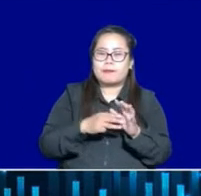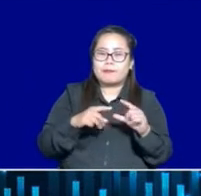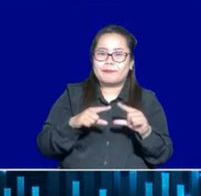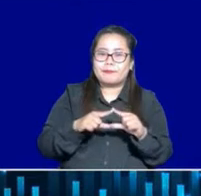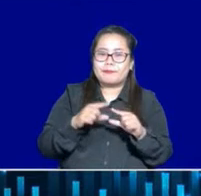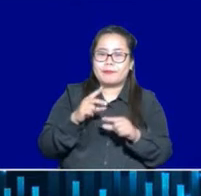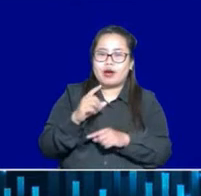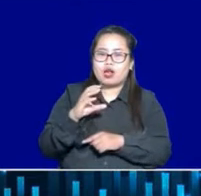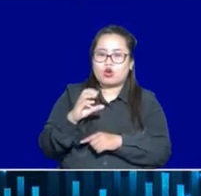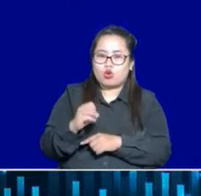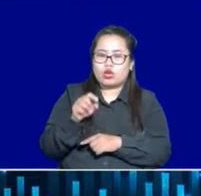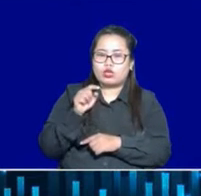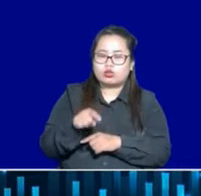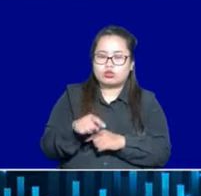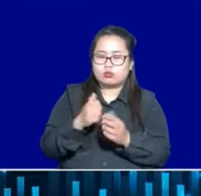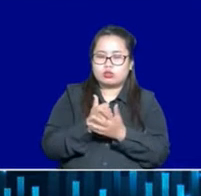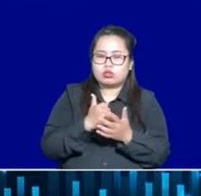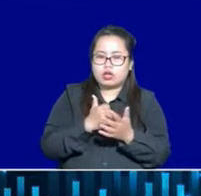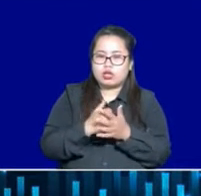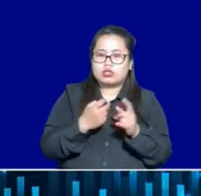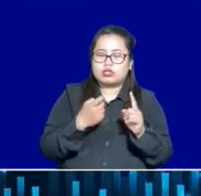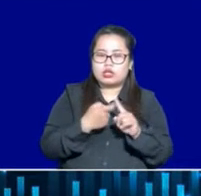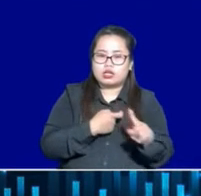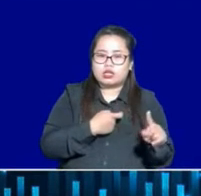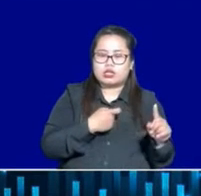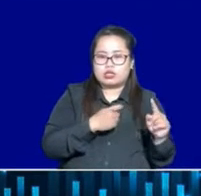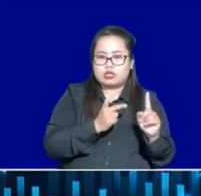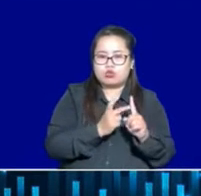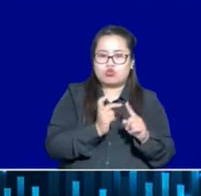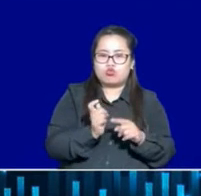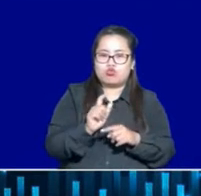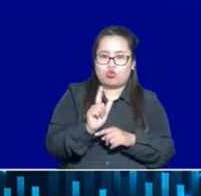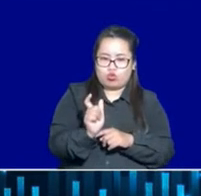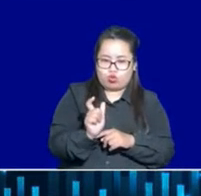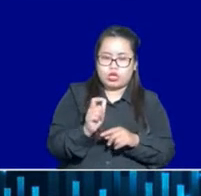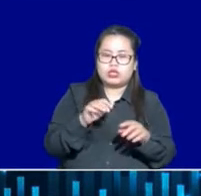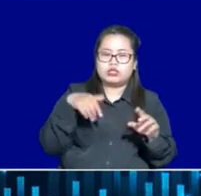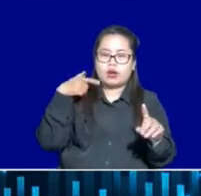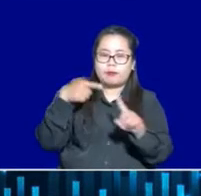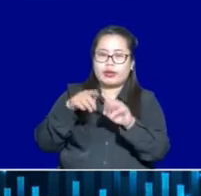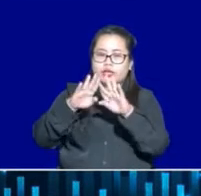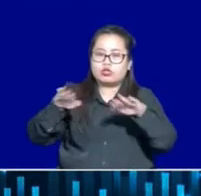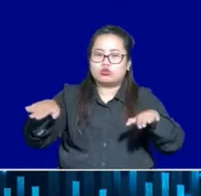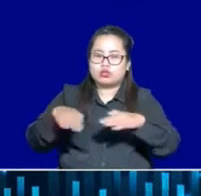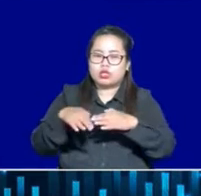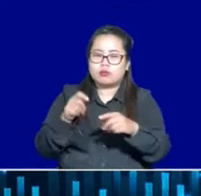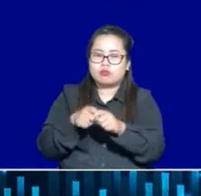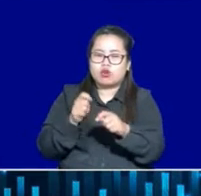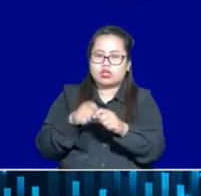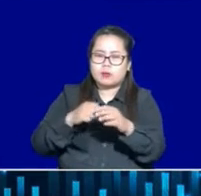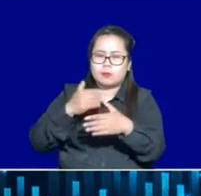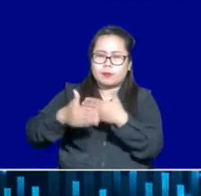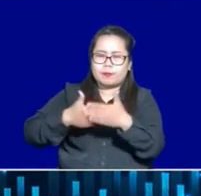Texmaco itu mau lari ke hulu sampai di industri pembuatan pabrik